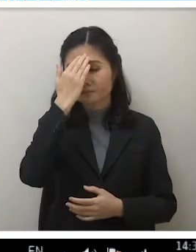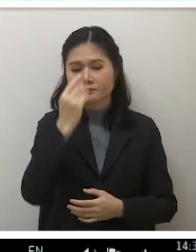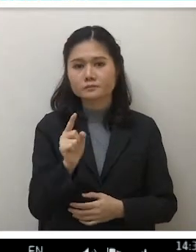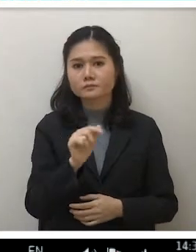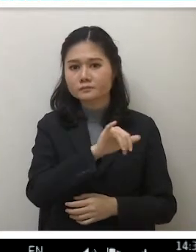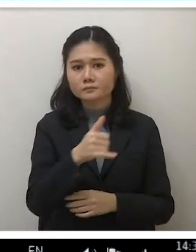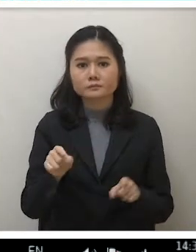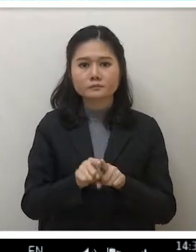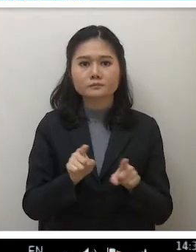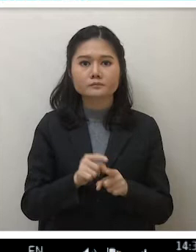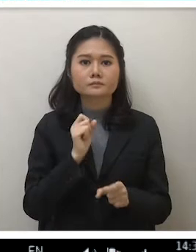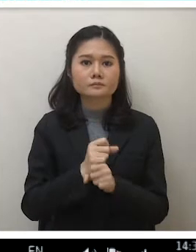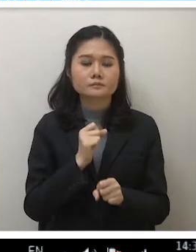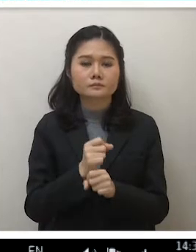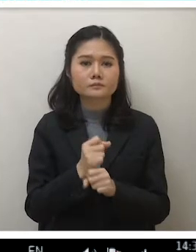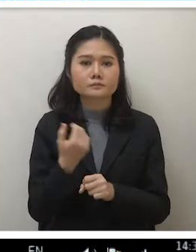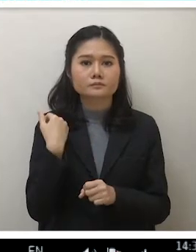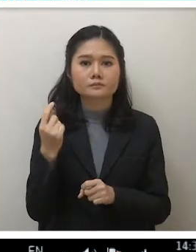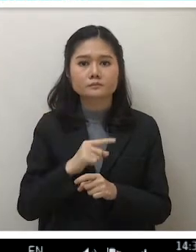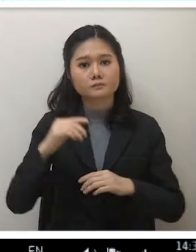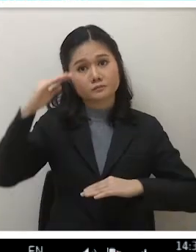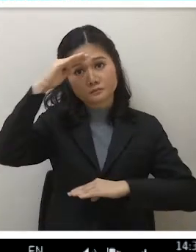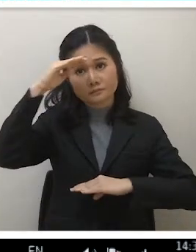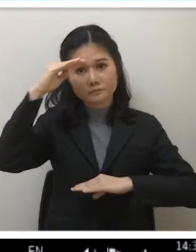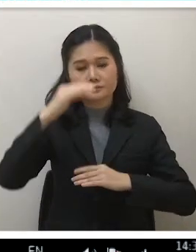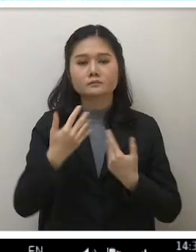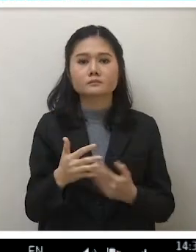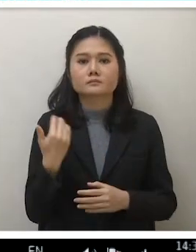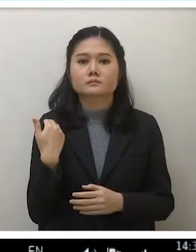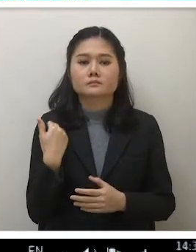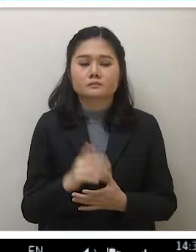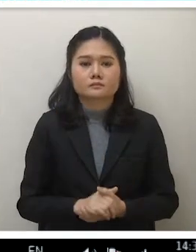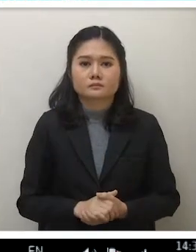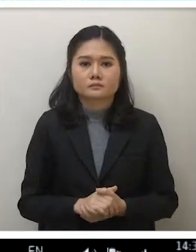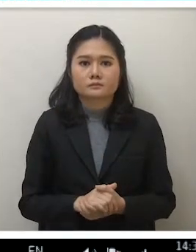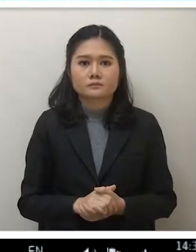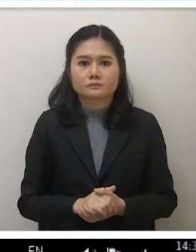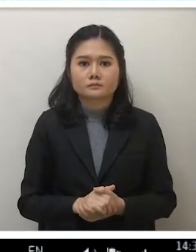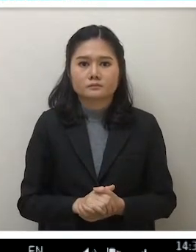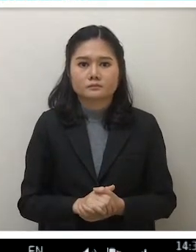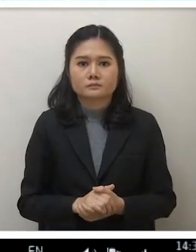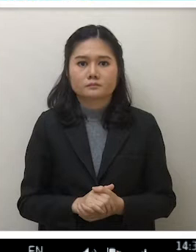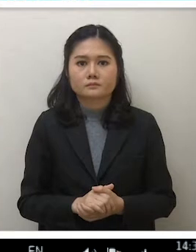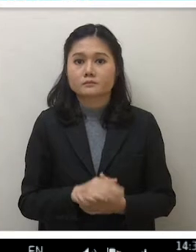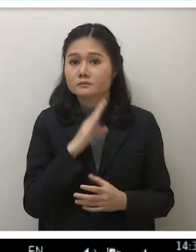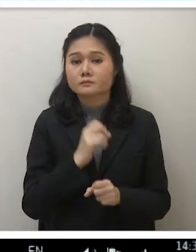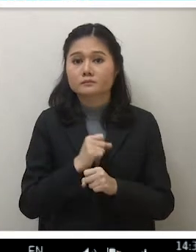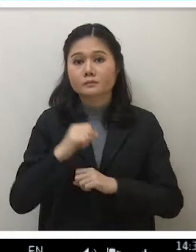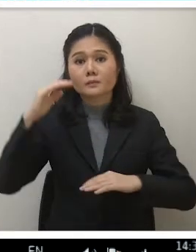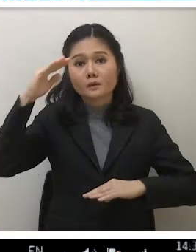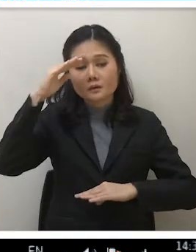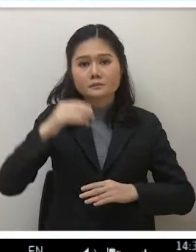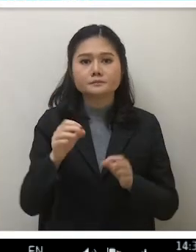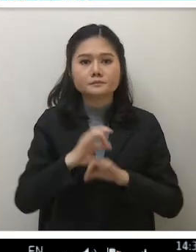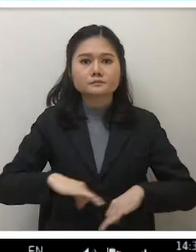างครั้งเนี่ยแอนิเมชันมันมีโชว์แค่ครึ่งตัวก็มีใช่ไหมครับเพราะนี้โชว์ครึ่งตัวเนี่ย